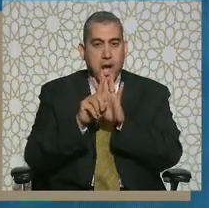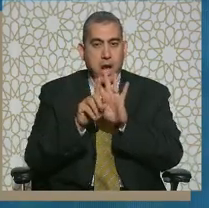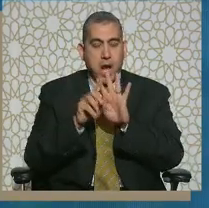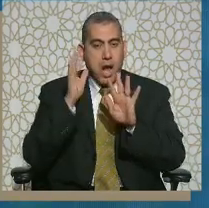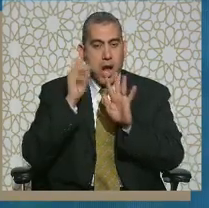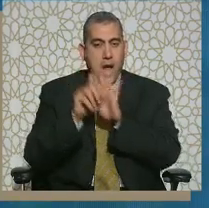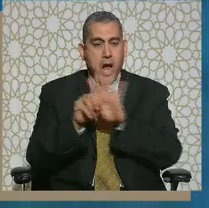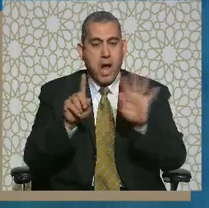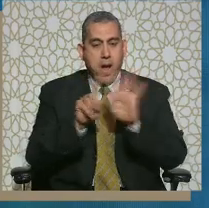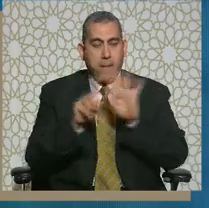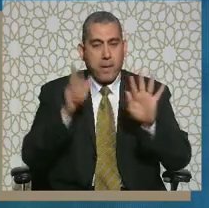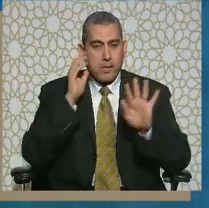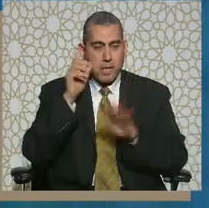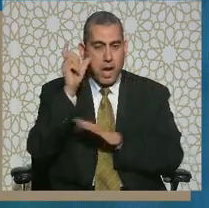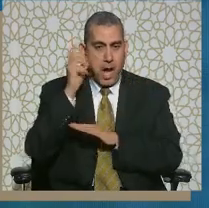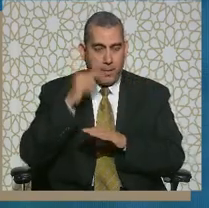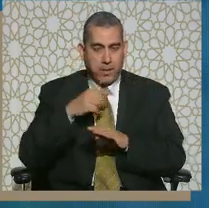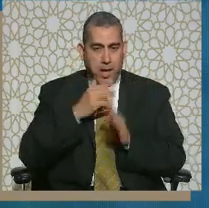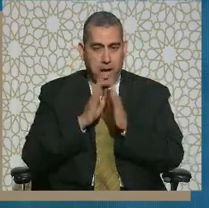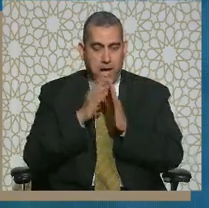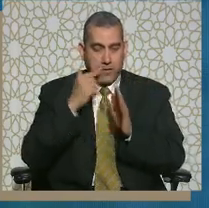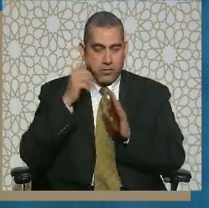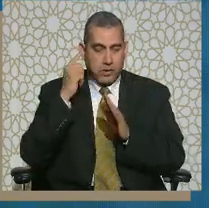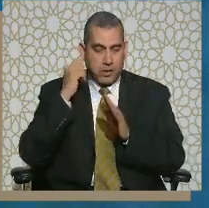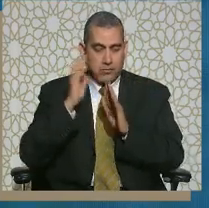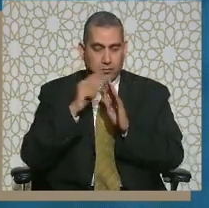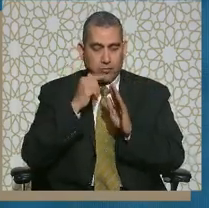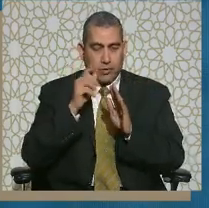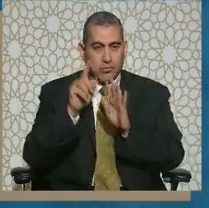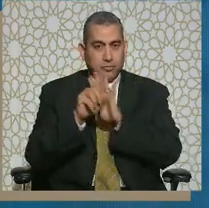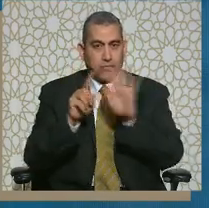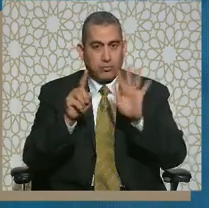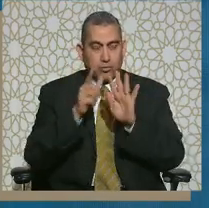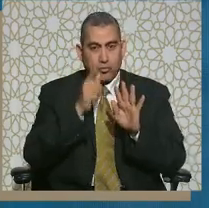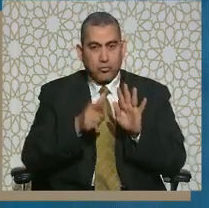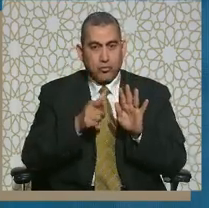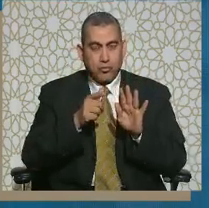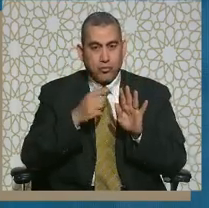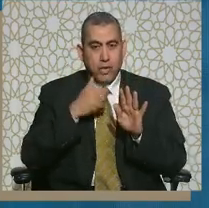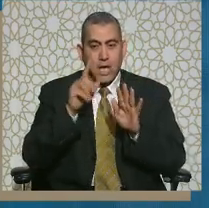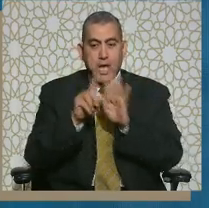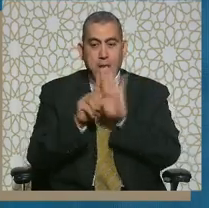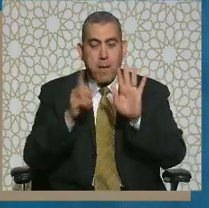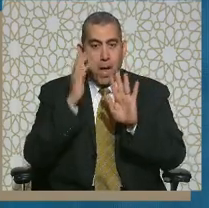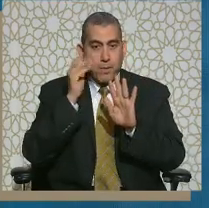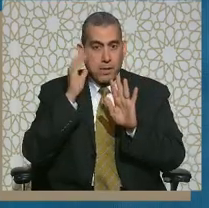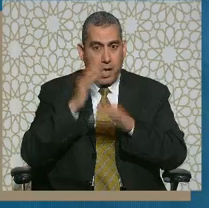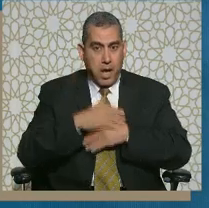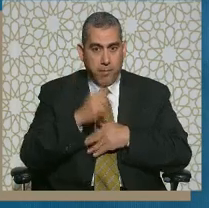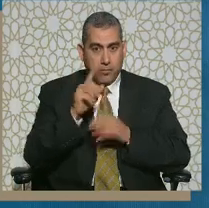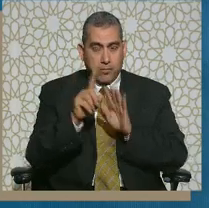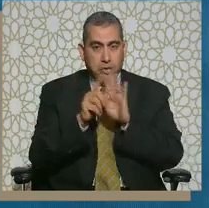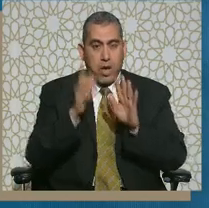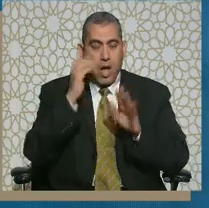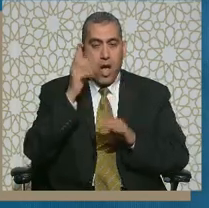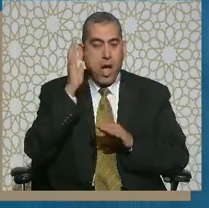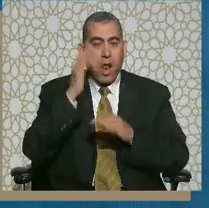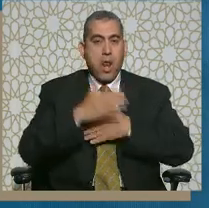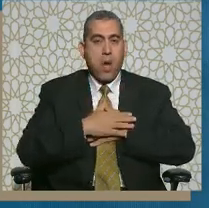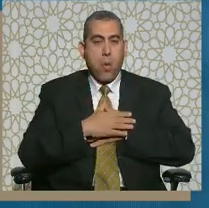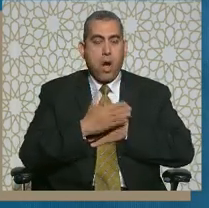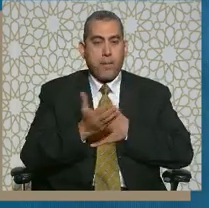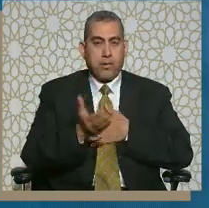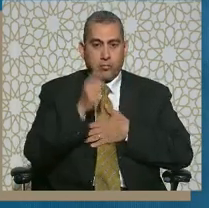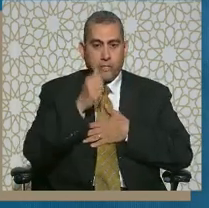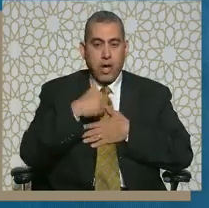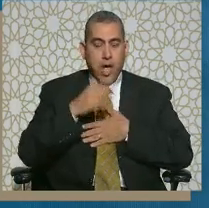المسجد امم لما الامام بيقوم بالصلاه دلوقتي هو بيقول الله اكبر ط دلوقتي